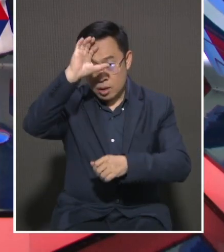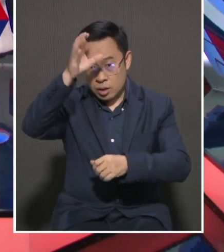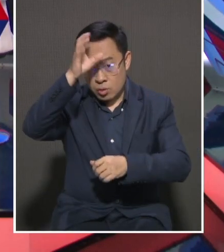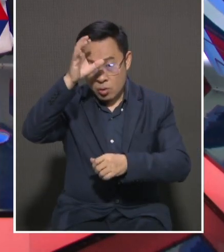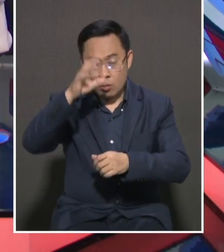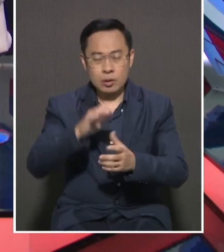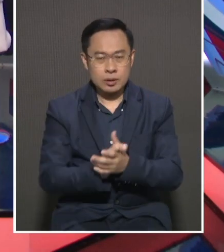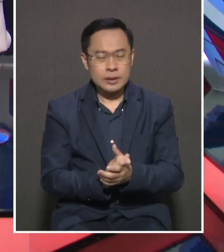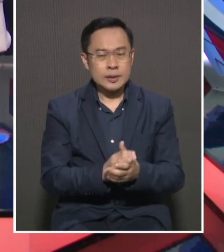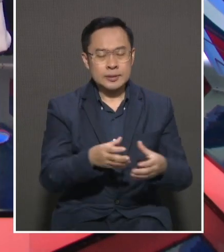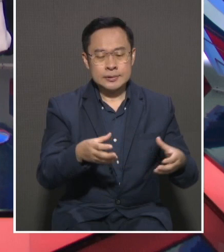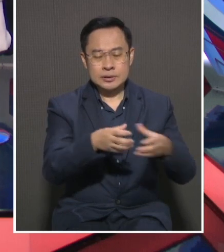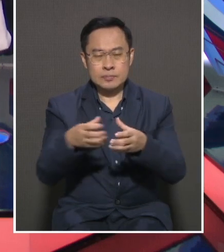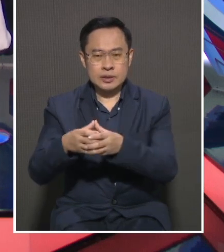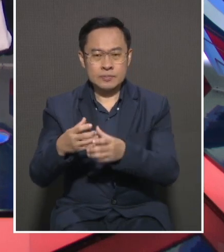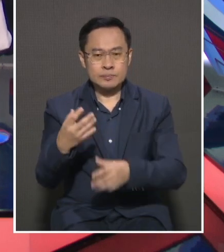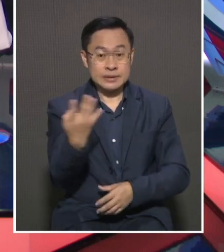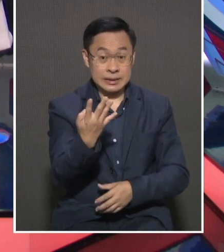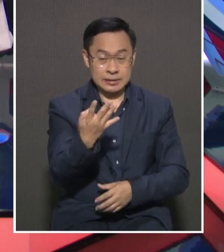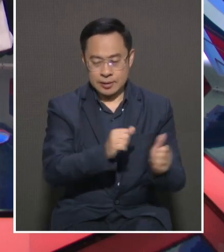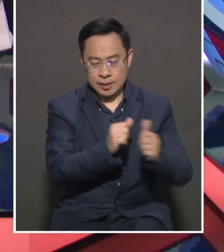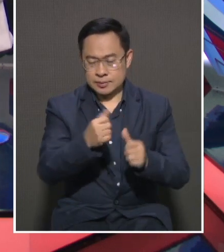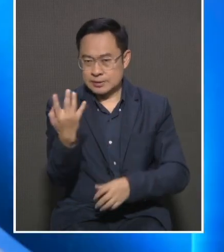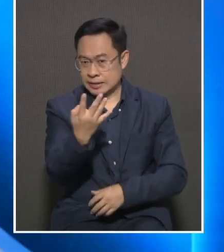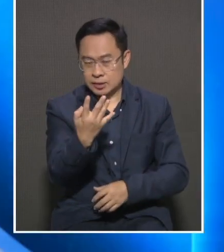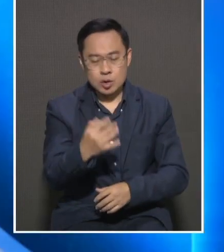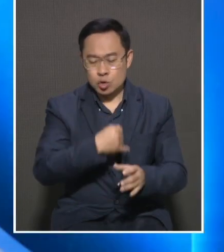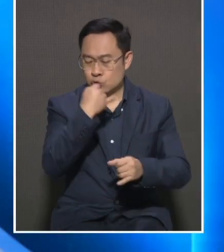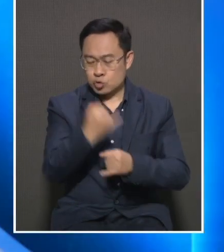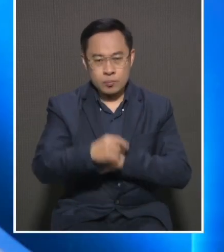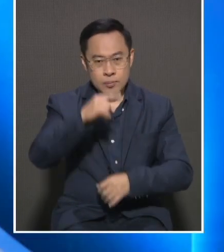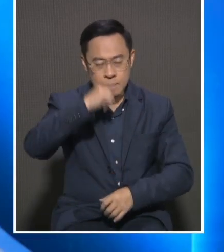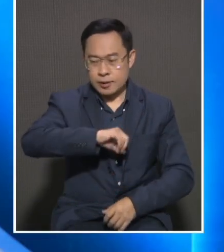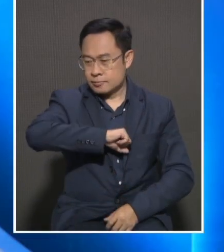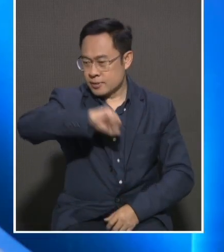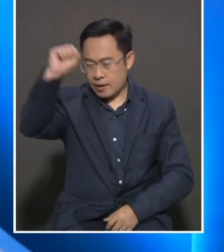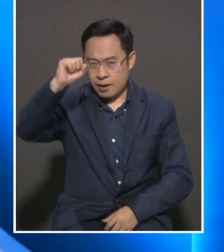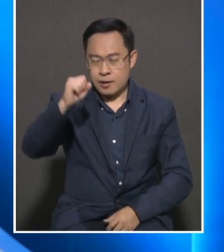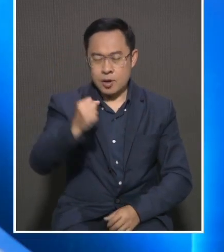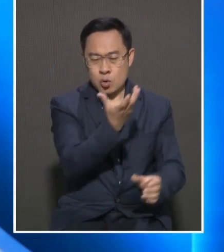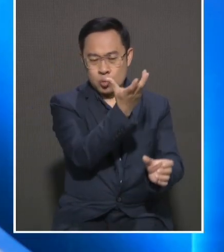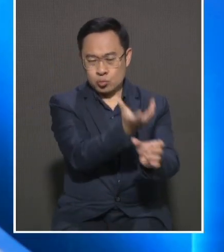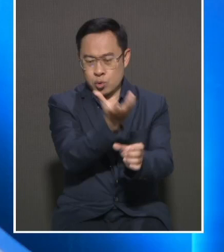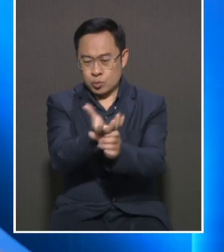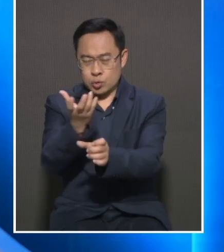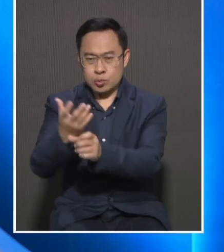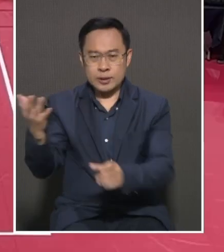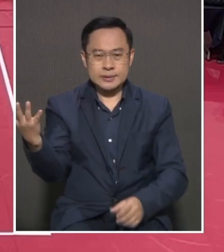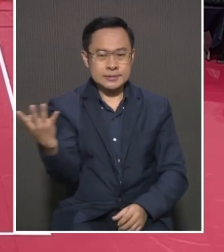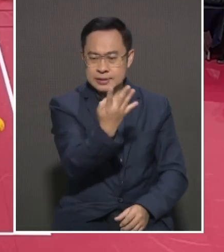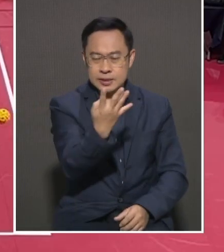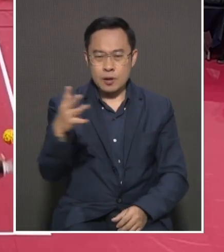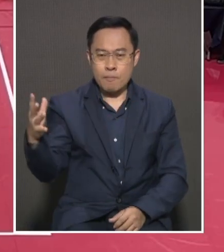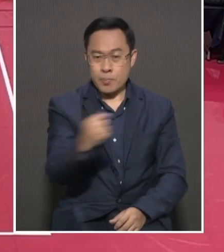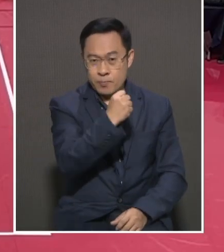ลกนะคะไป4รายการส่งไป4รายการแบบเต็มแม็กซ์และคว้าแชมป์มาได้ครบทั้ง4รายการเลยค่ะ